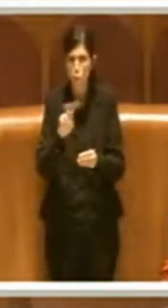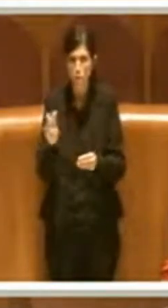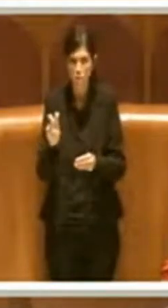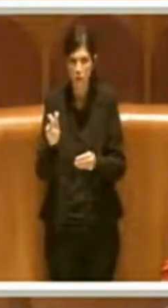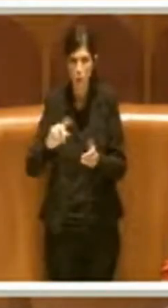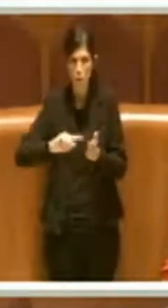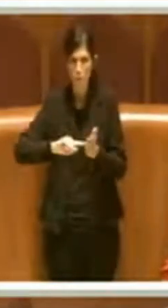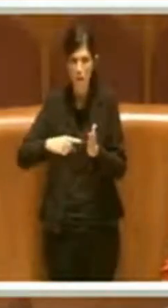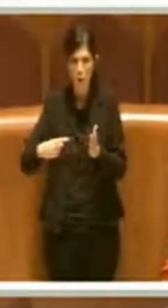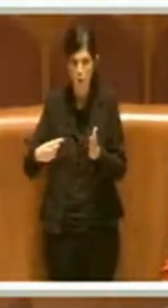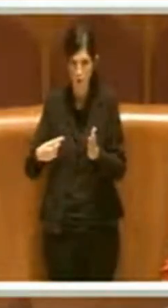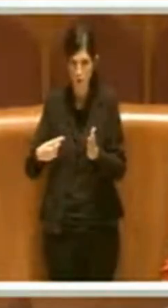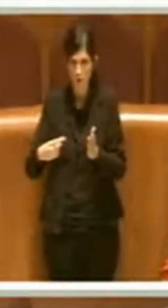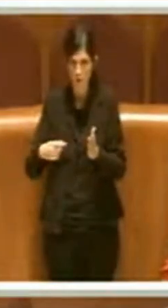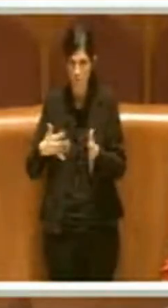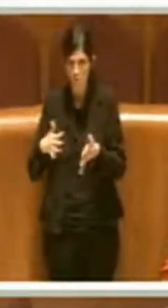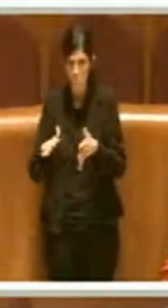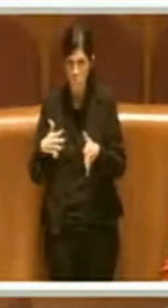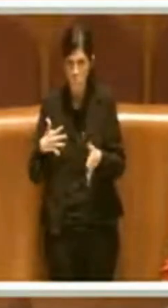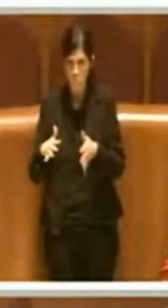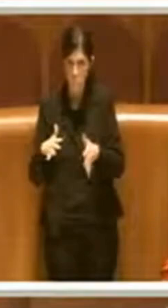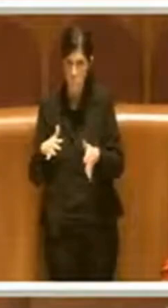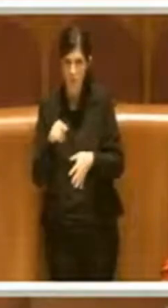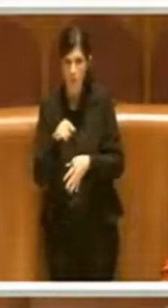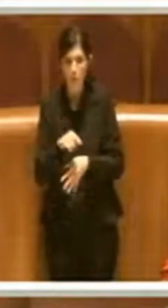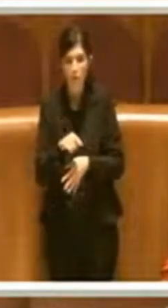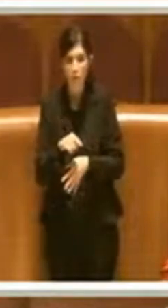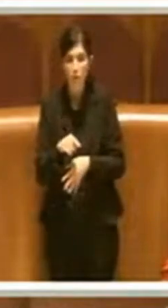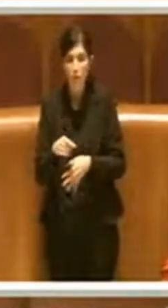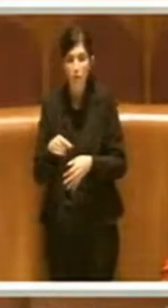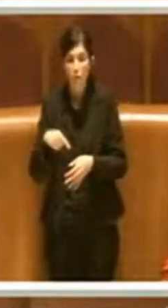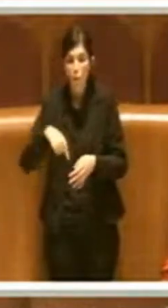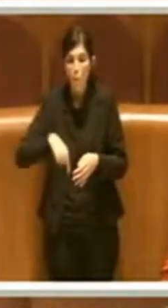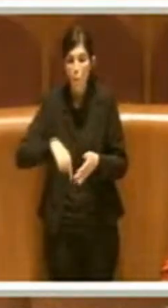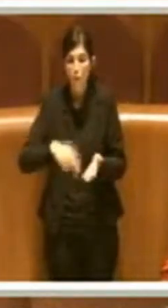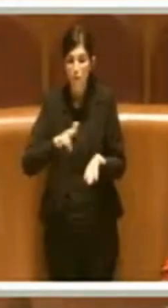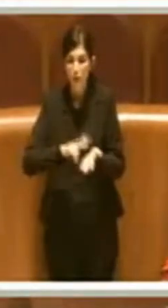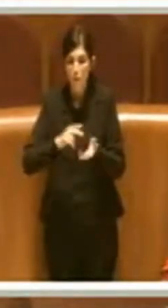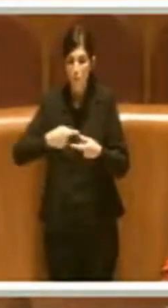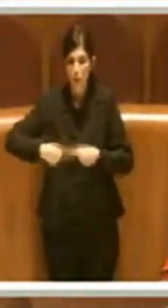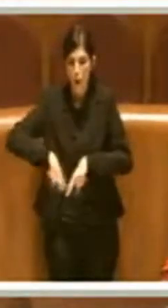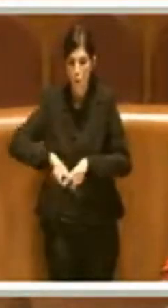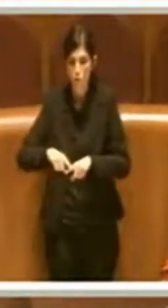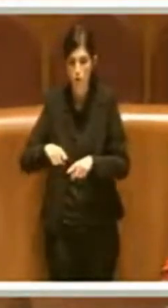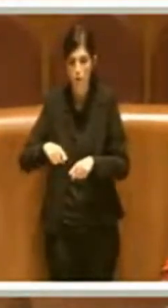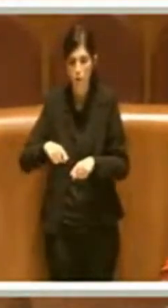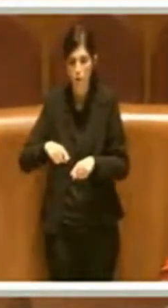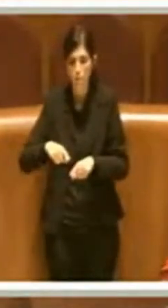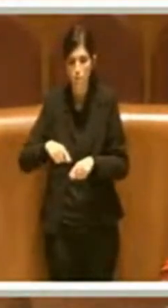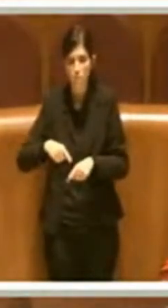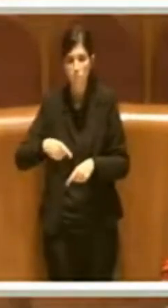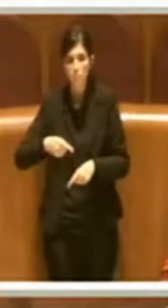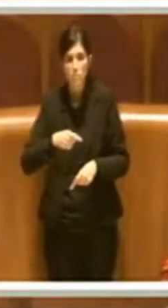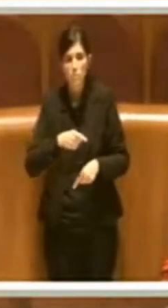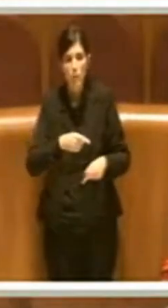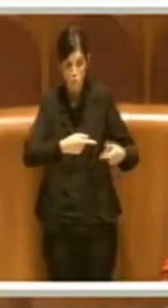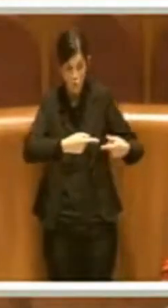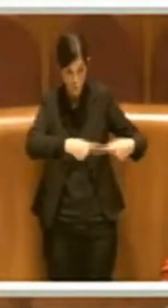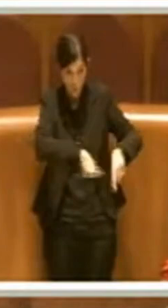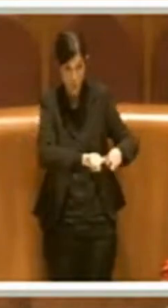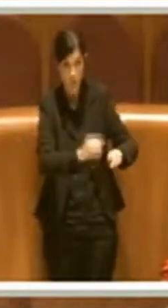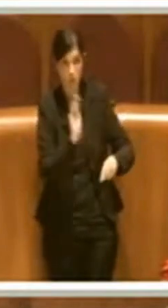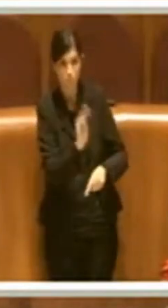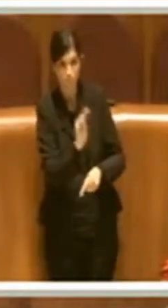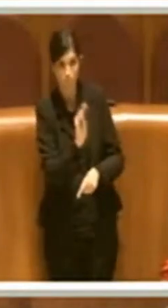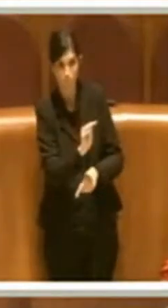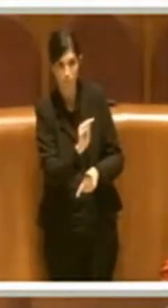primo lotto funzionale, tant'è che anche una delibera qui di Consiglio abbiamo chiesto alla Giunta, tramite poi ovviamente il